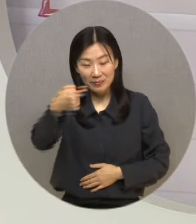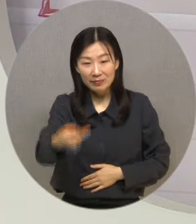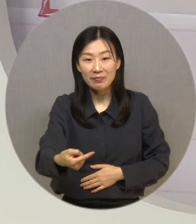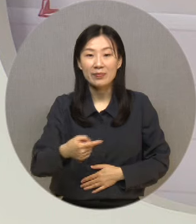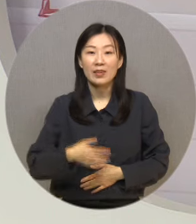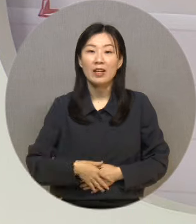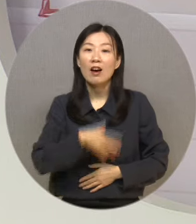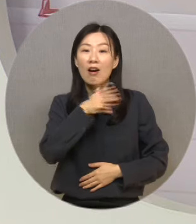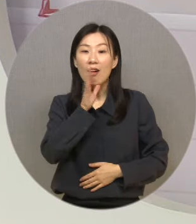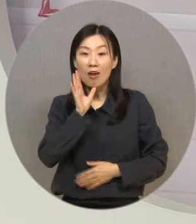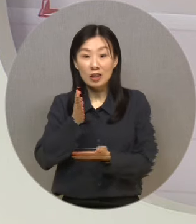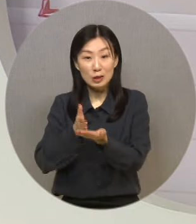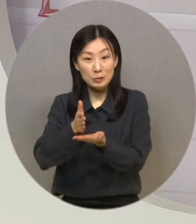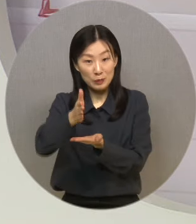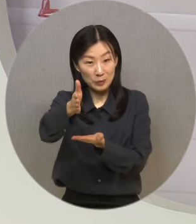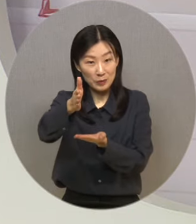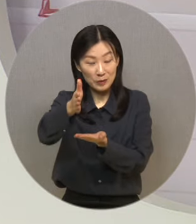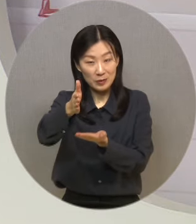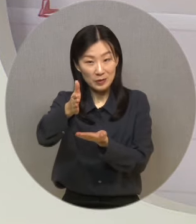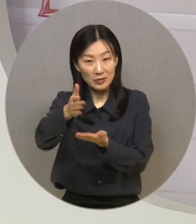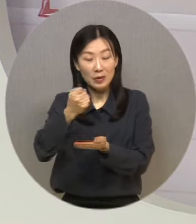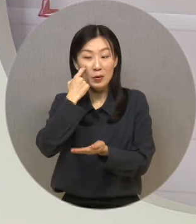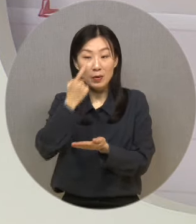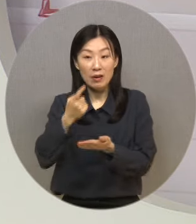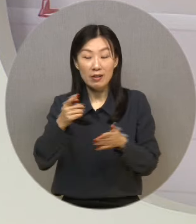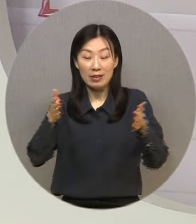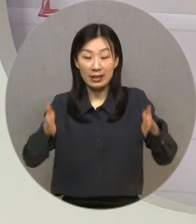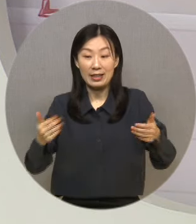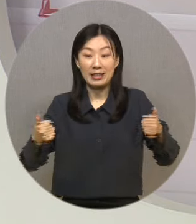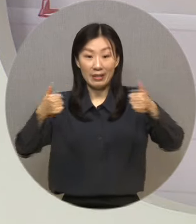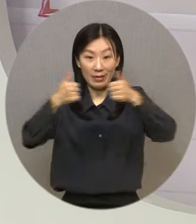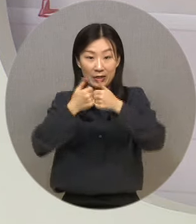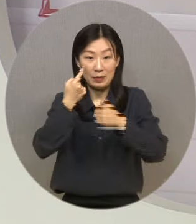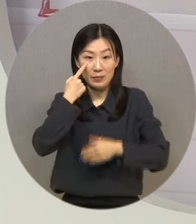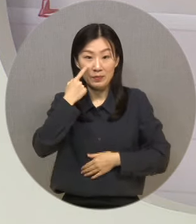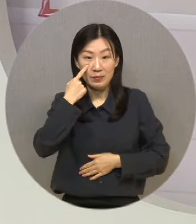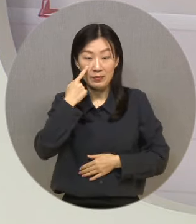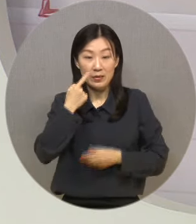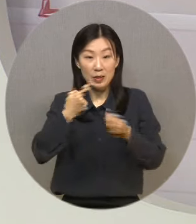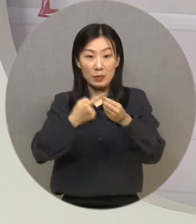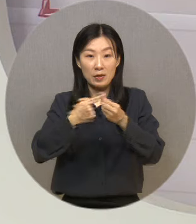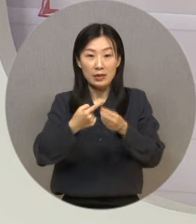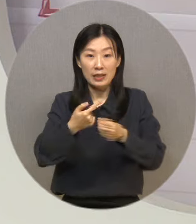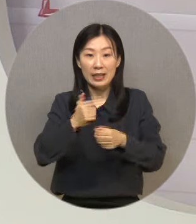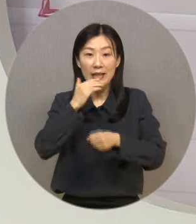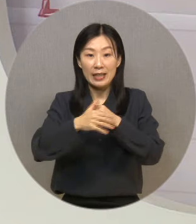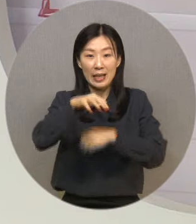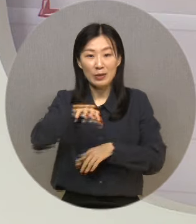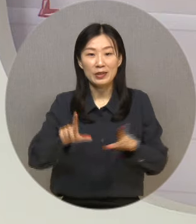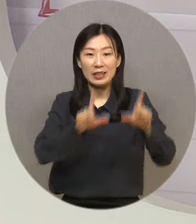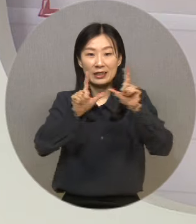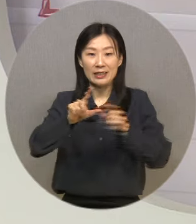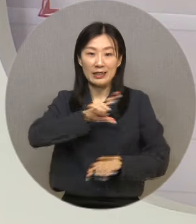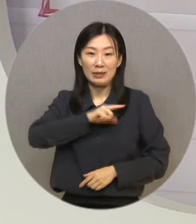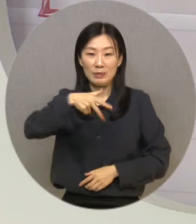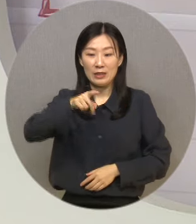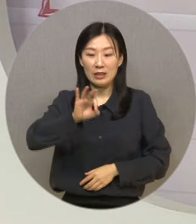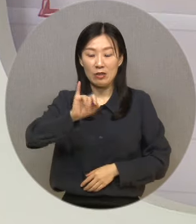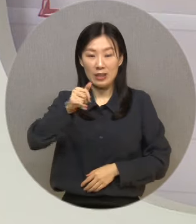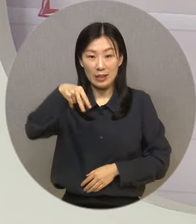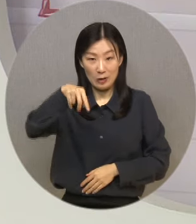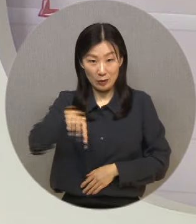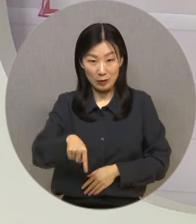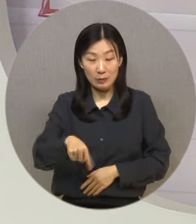넘어가서 월간 결선을 시작해 봅니다. 먼저 대구에 사시는 정인수님을 만나보겠습니다. 안녕하십니까? 안녕하세요, 엄진수